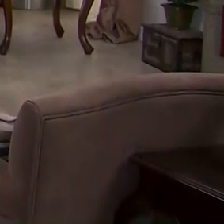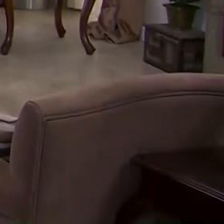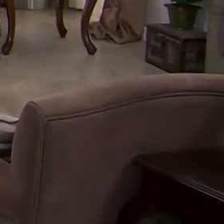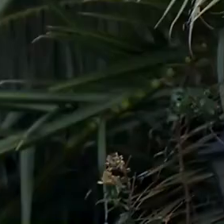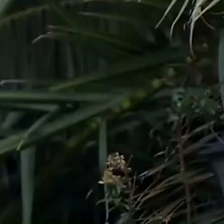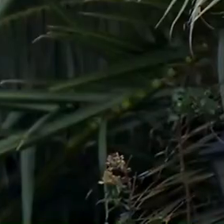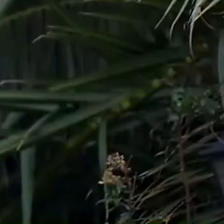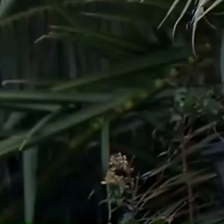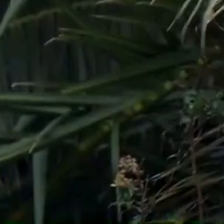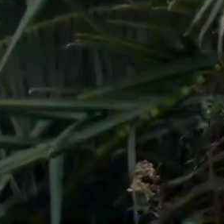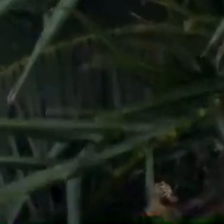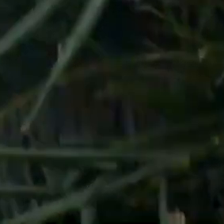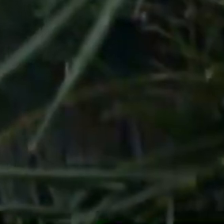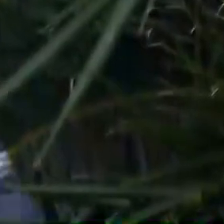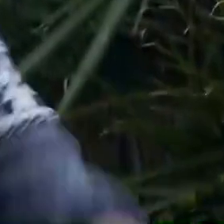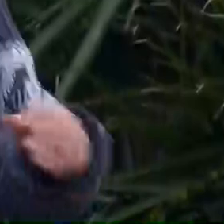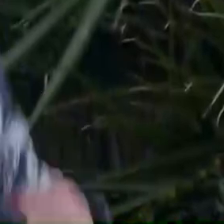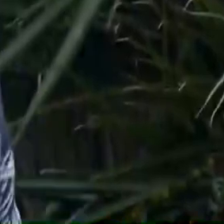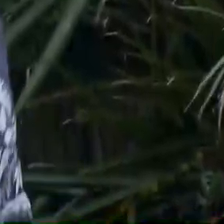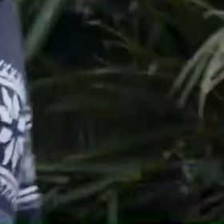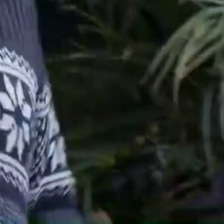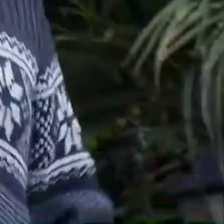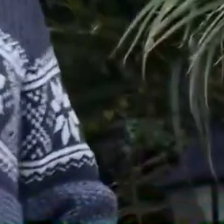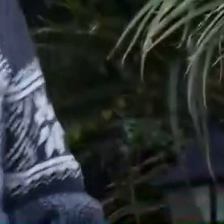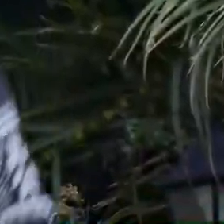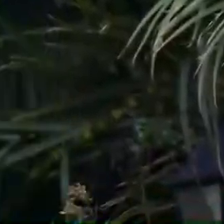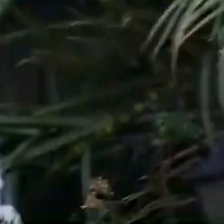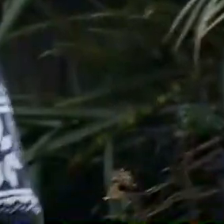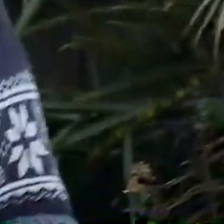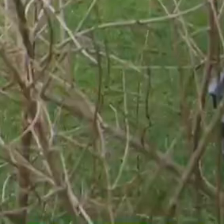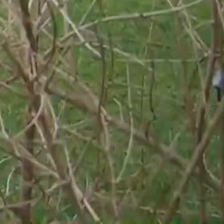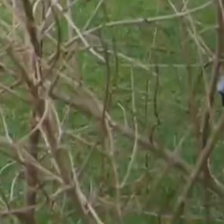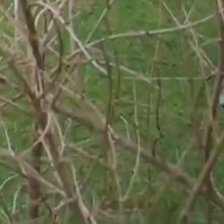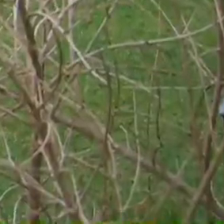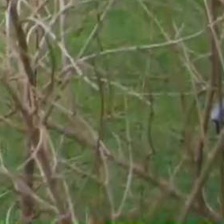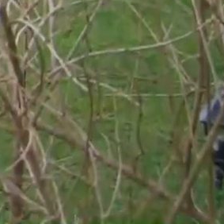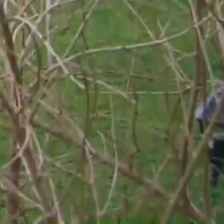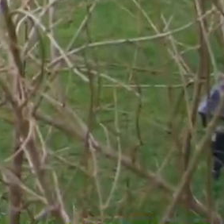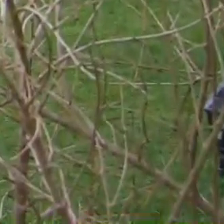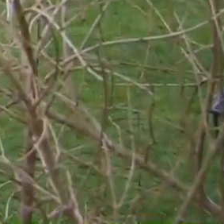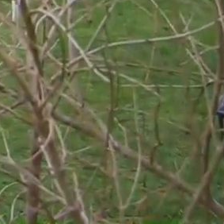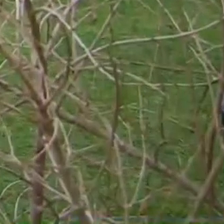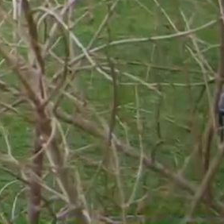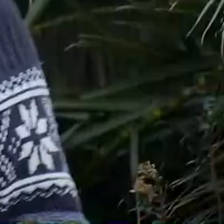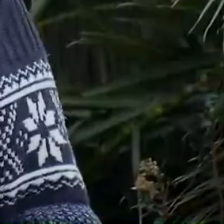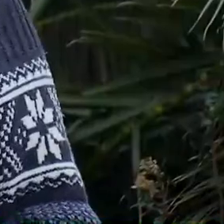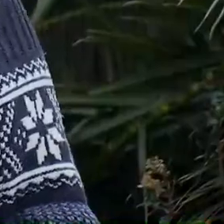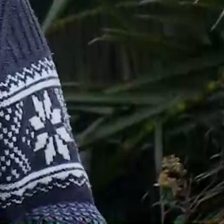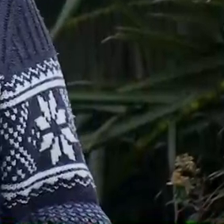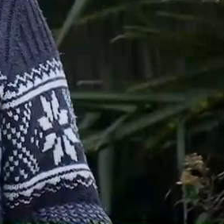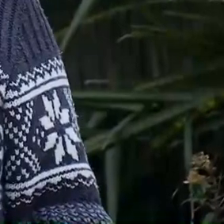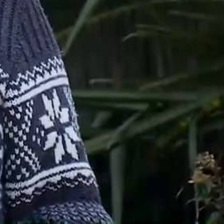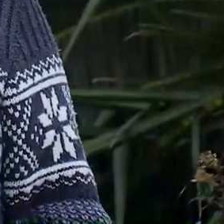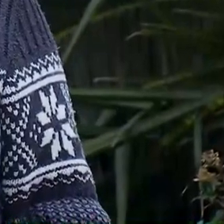ellerini beline koydu. Veysel bahçede avare dolanırken garaj tarafına bakarak birden duraksadı. Şükrü